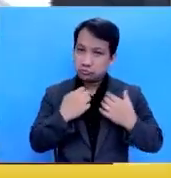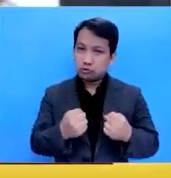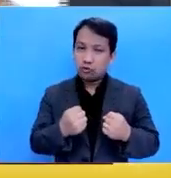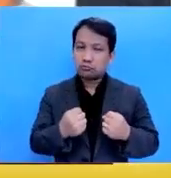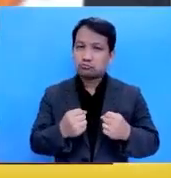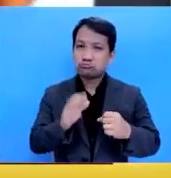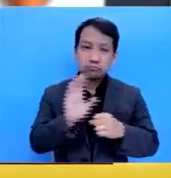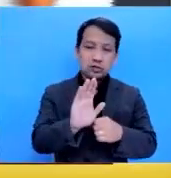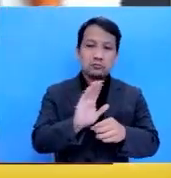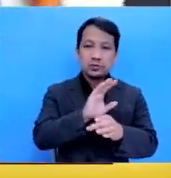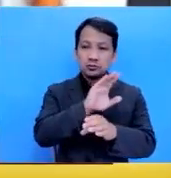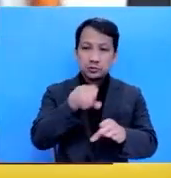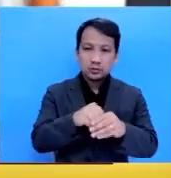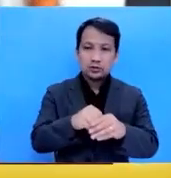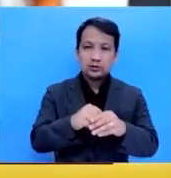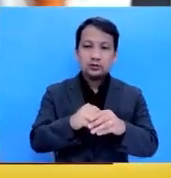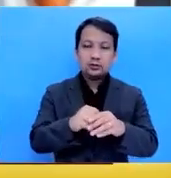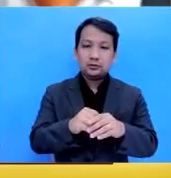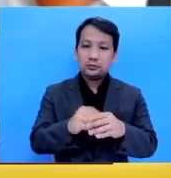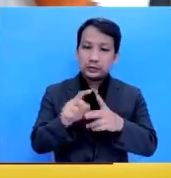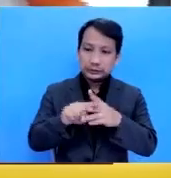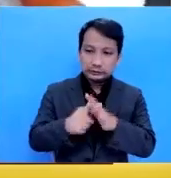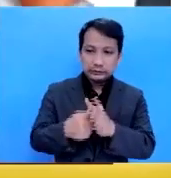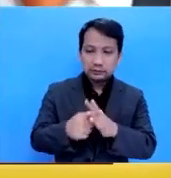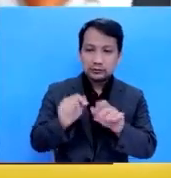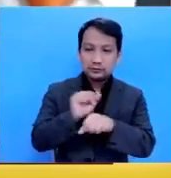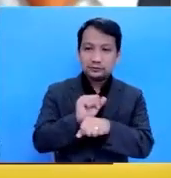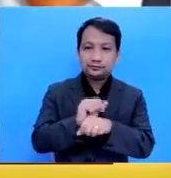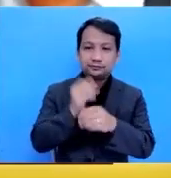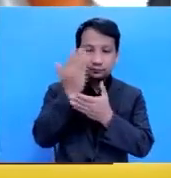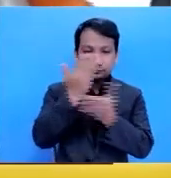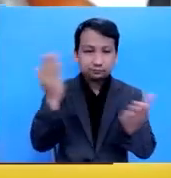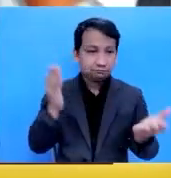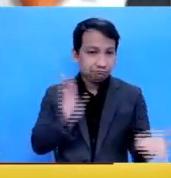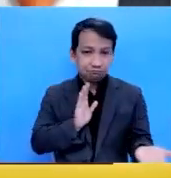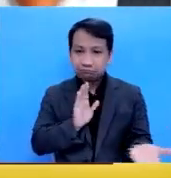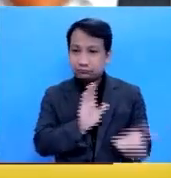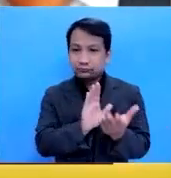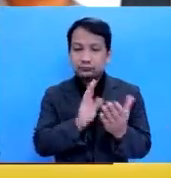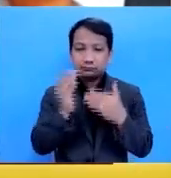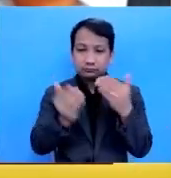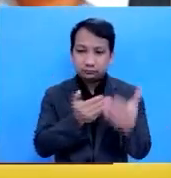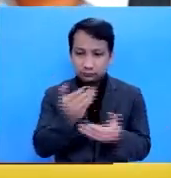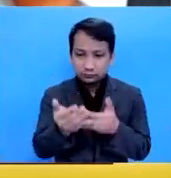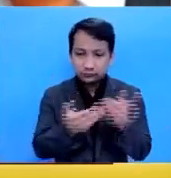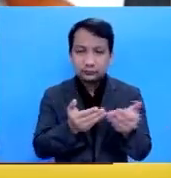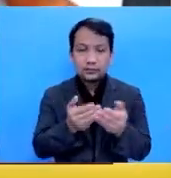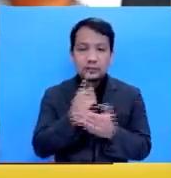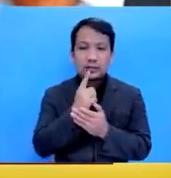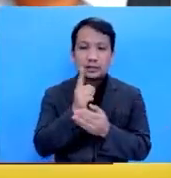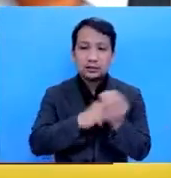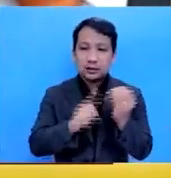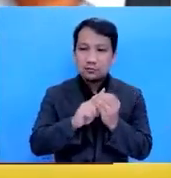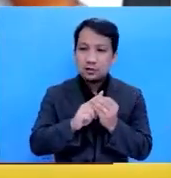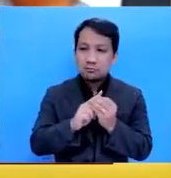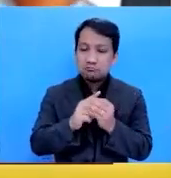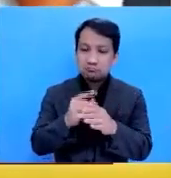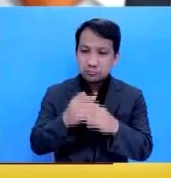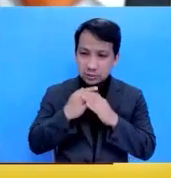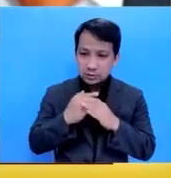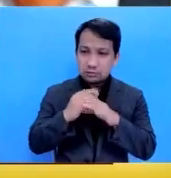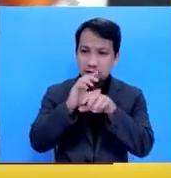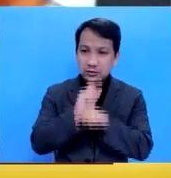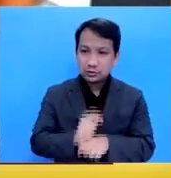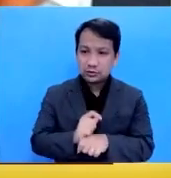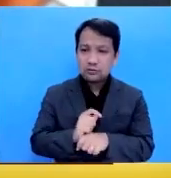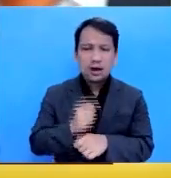po ng DepEd, although yung kanyang approach ay magiging kumbaga yung proseso na gagamitin niya will be conservative and traditionalist, but